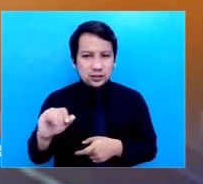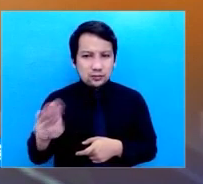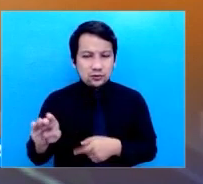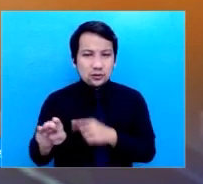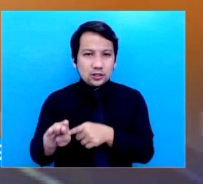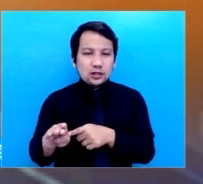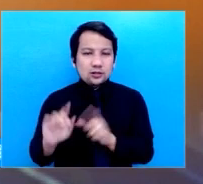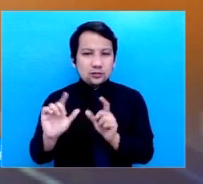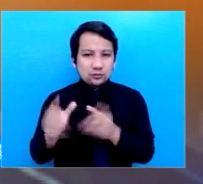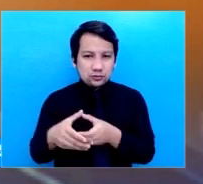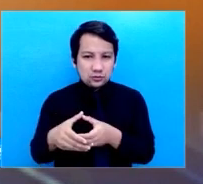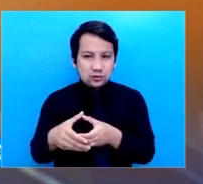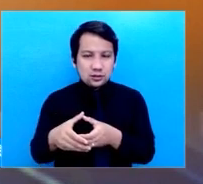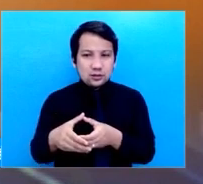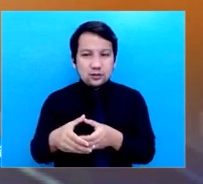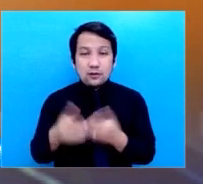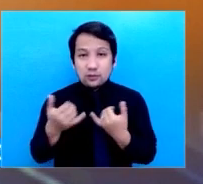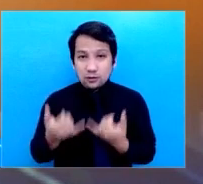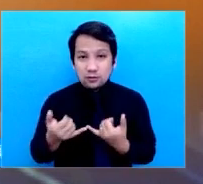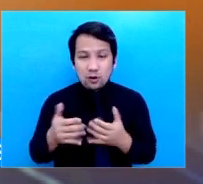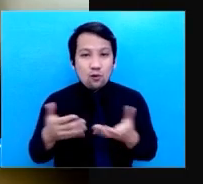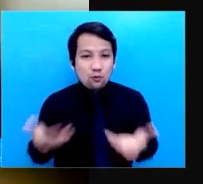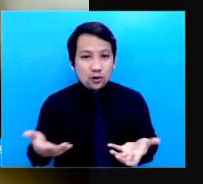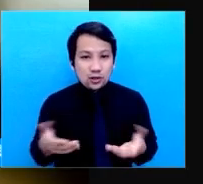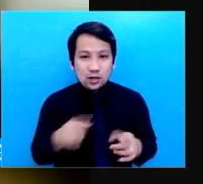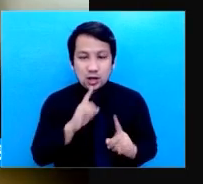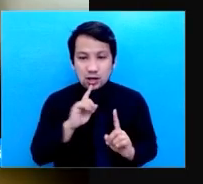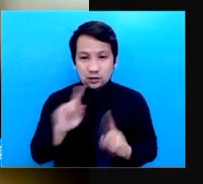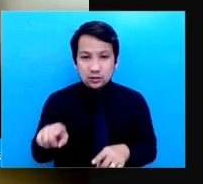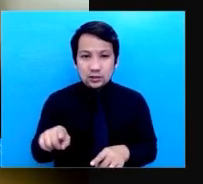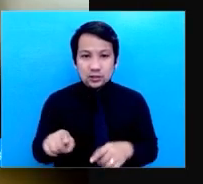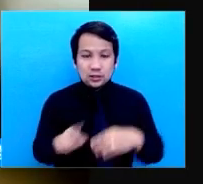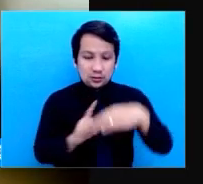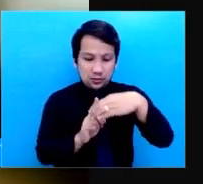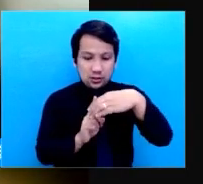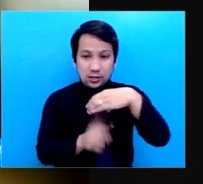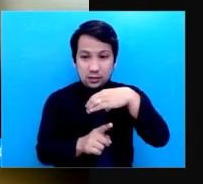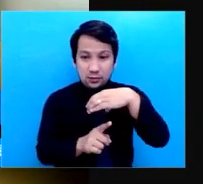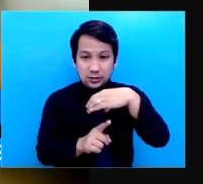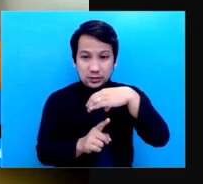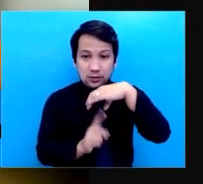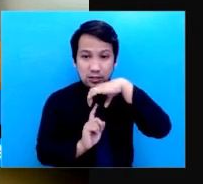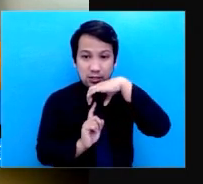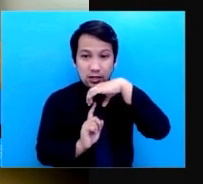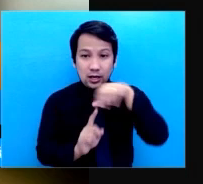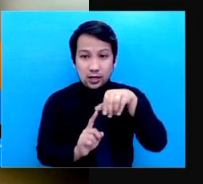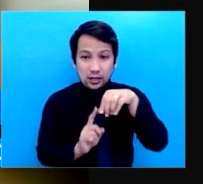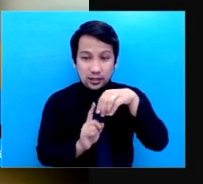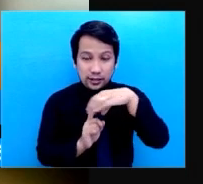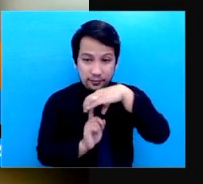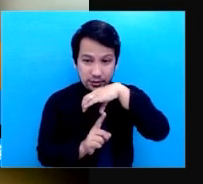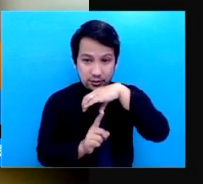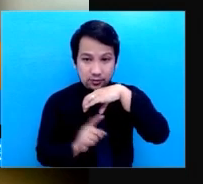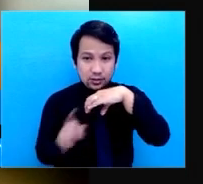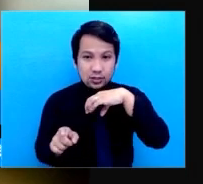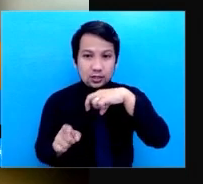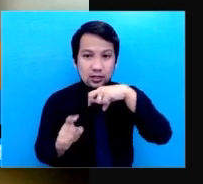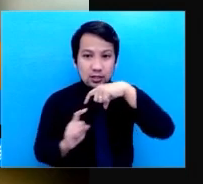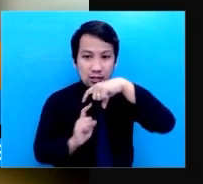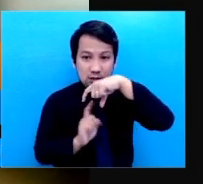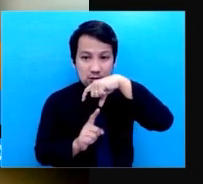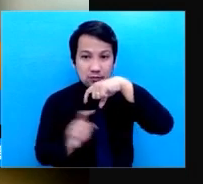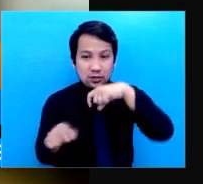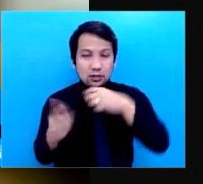Group. Masesa ngayon ay wala pang pahayag yung ABS-CBN at kampo ni Manny Villar ukol